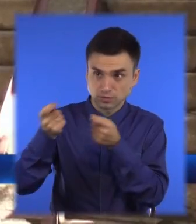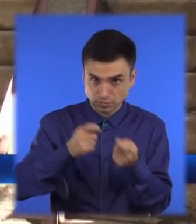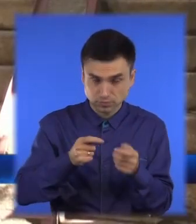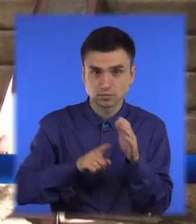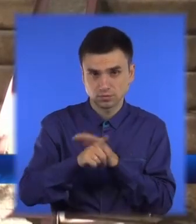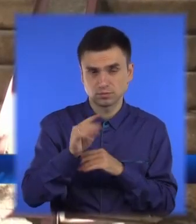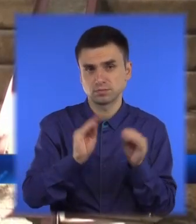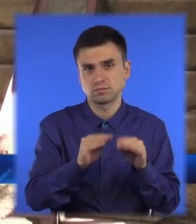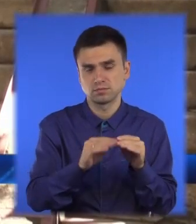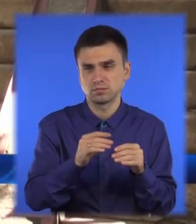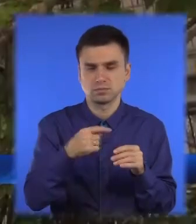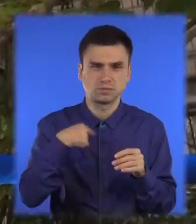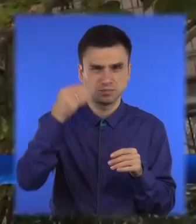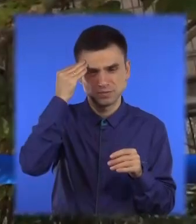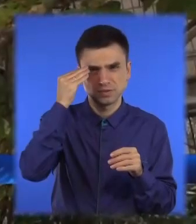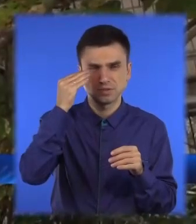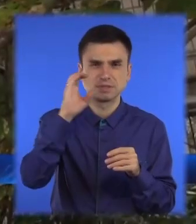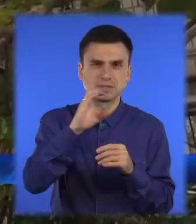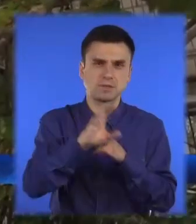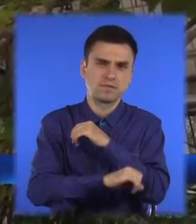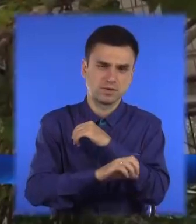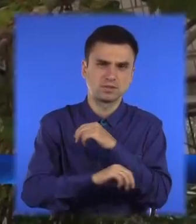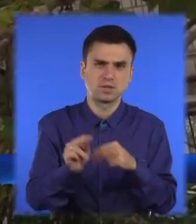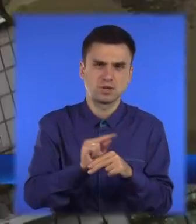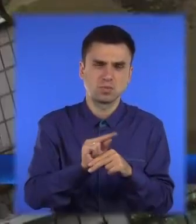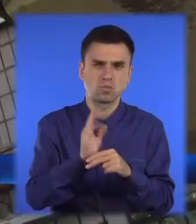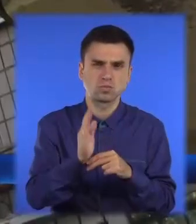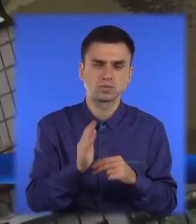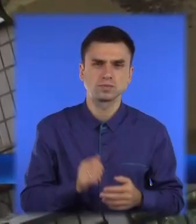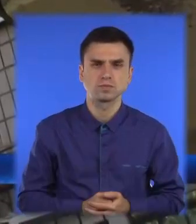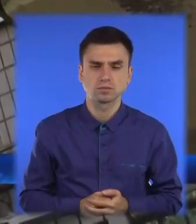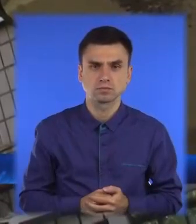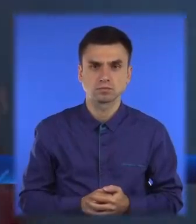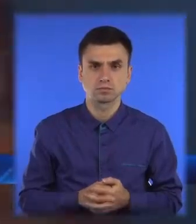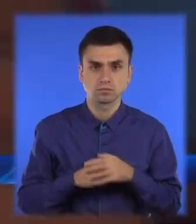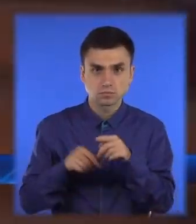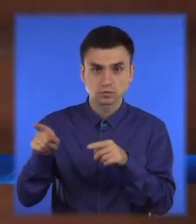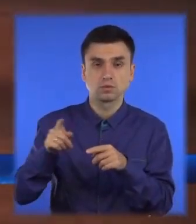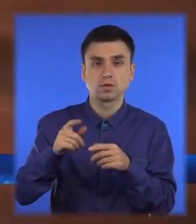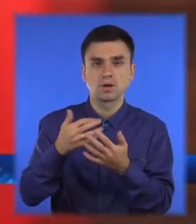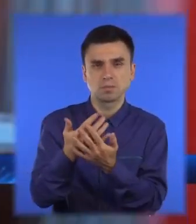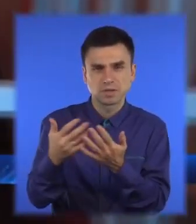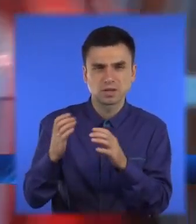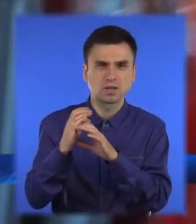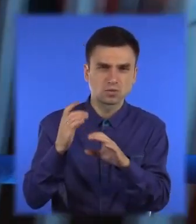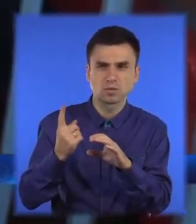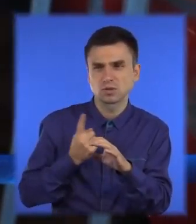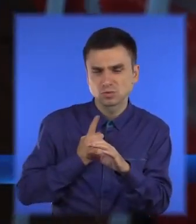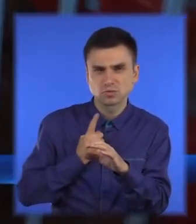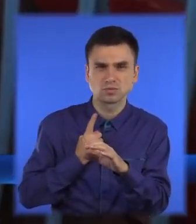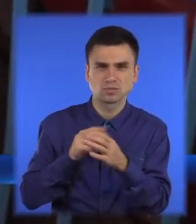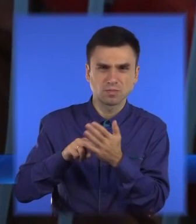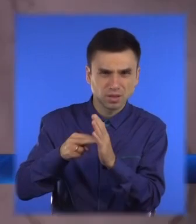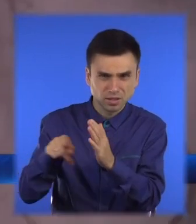Поки комунальники чекають на матеріали, містянам доведеться ще місяць не відчиняти вікон. Проте можливо, якщо б люди